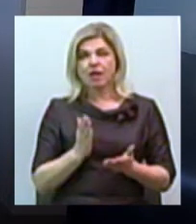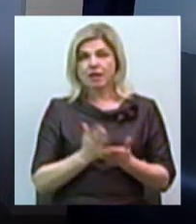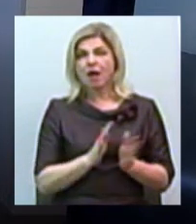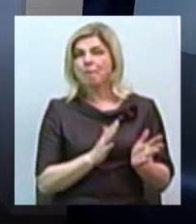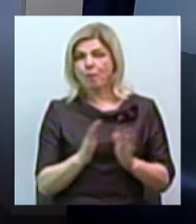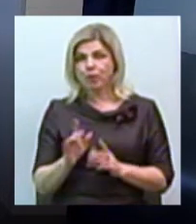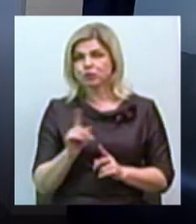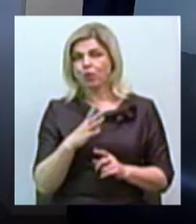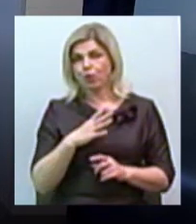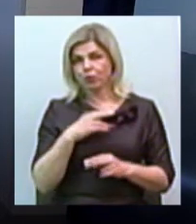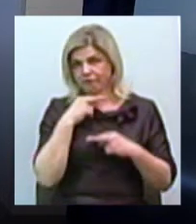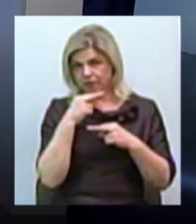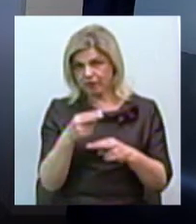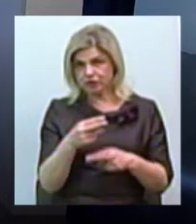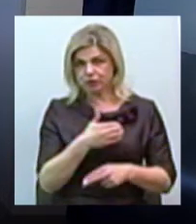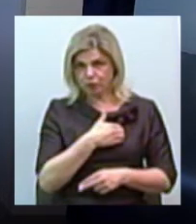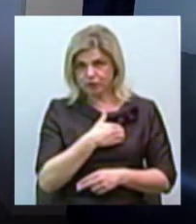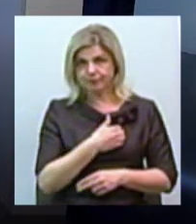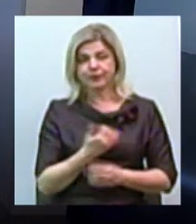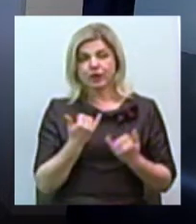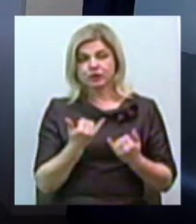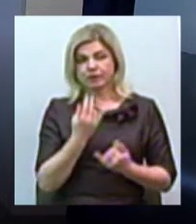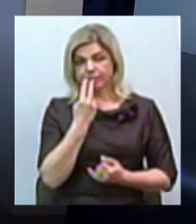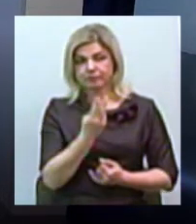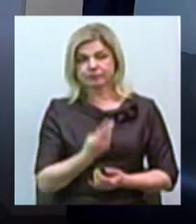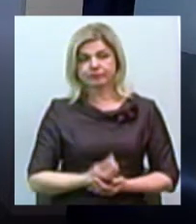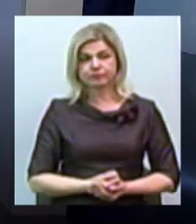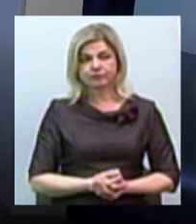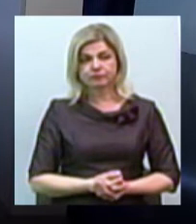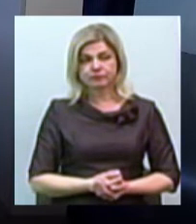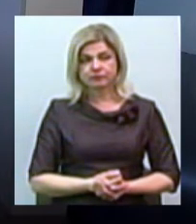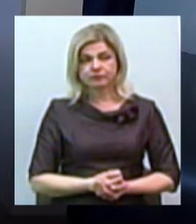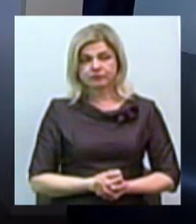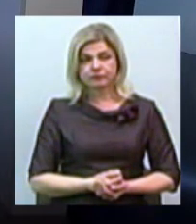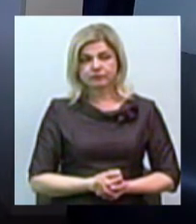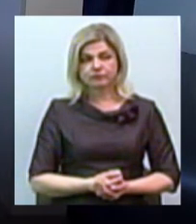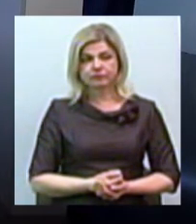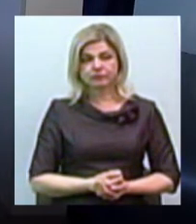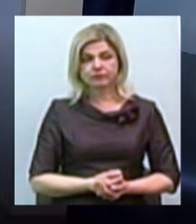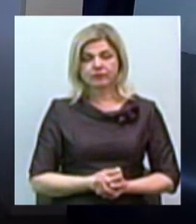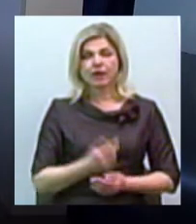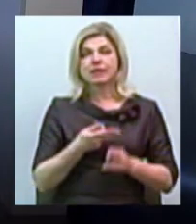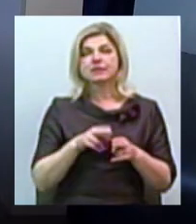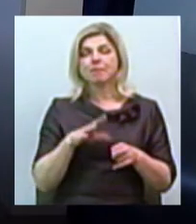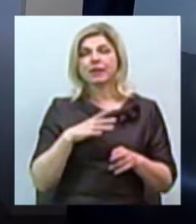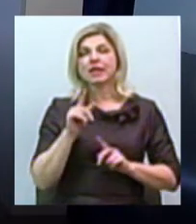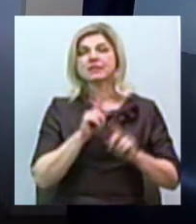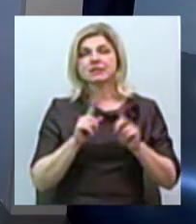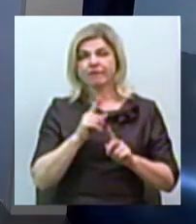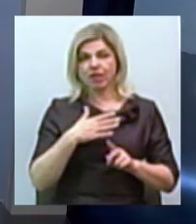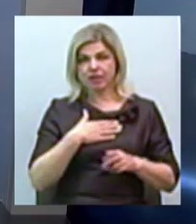які хочеться зауважити. Ми щойно проглянули матеріал, сюжет із засідання нашої динамічної